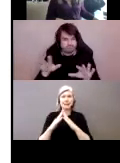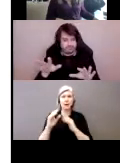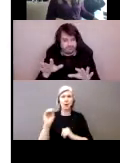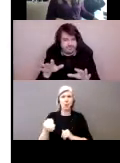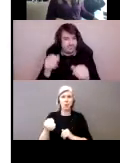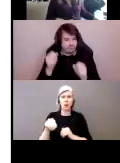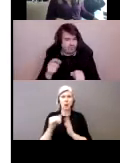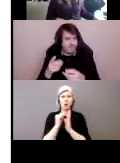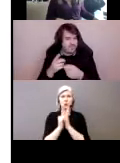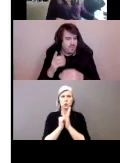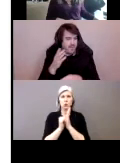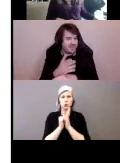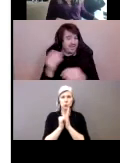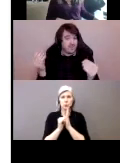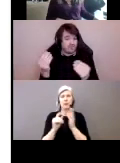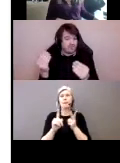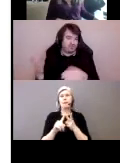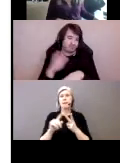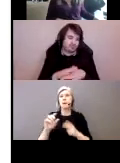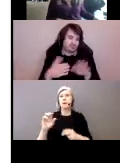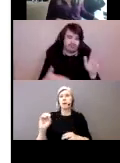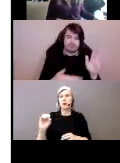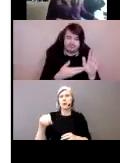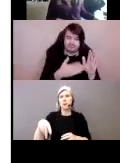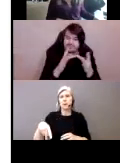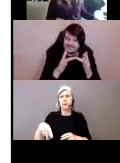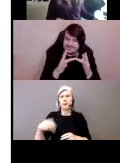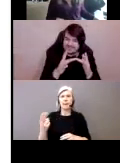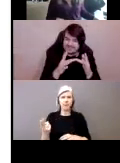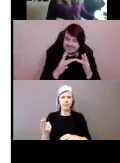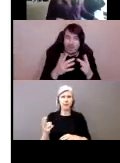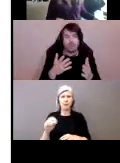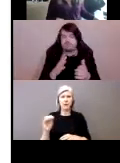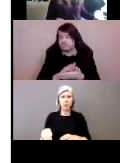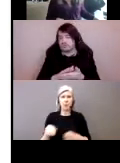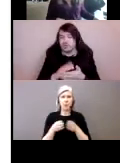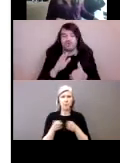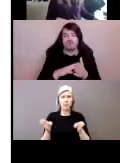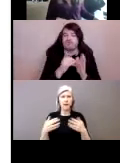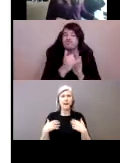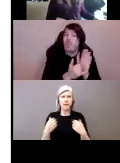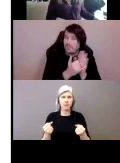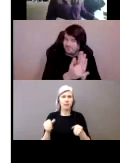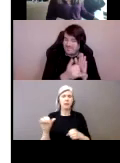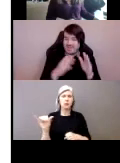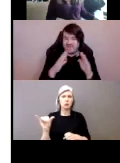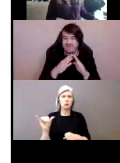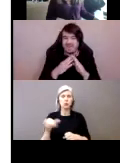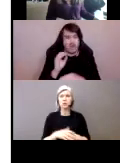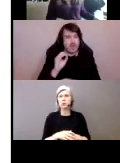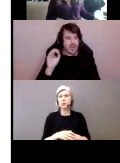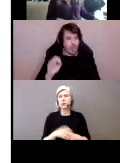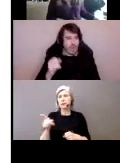Ils seront disponibles sur le site, plutôt le canal YouTube de la Ville d'Ottawa.